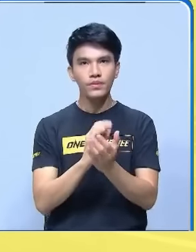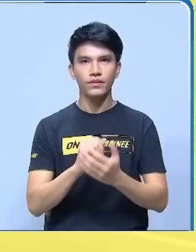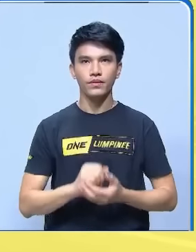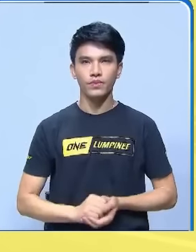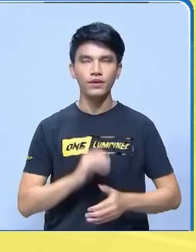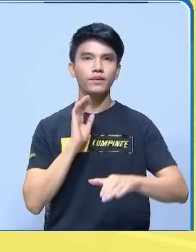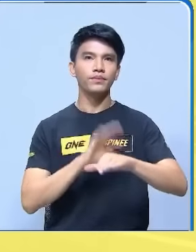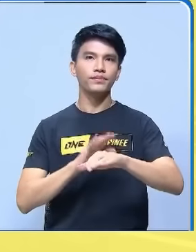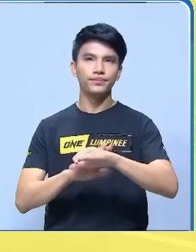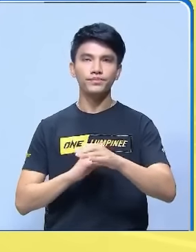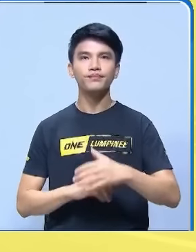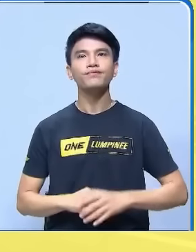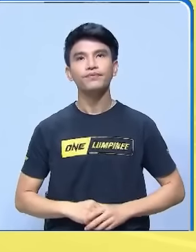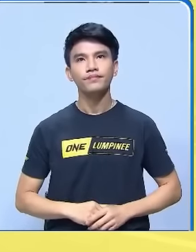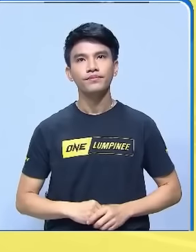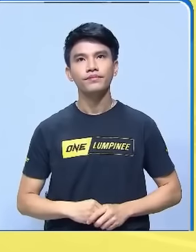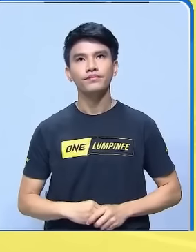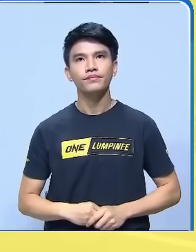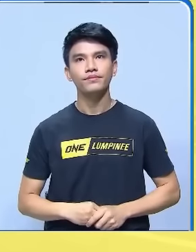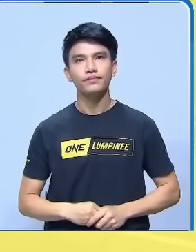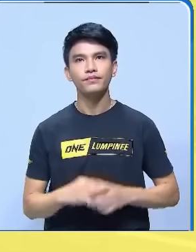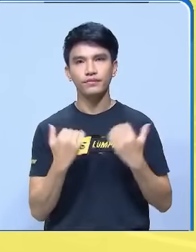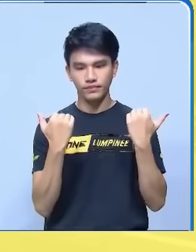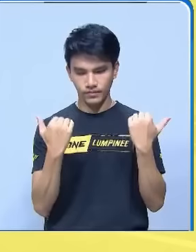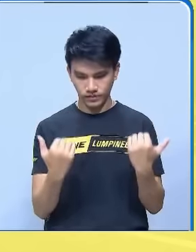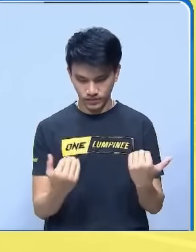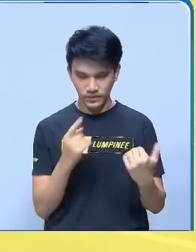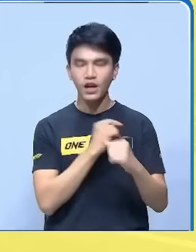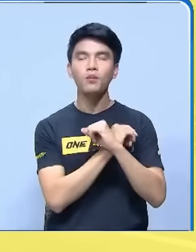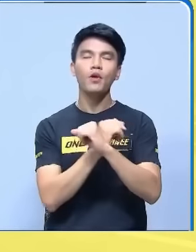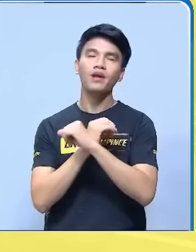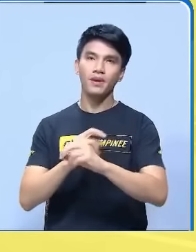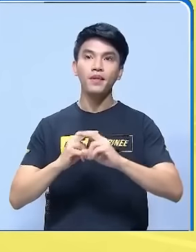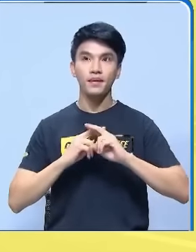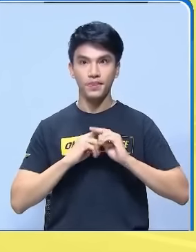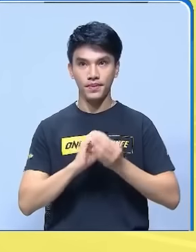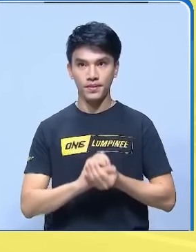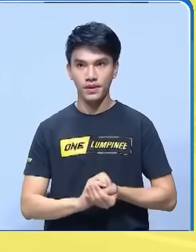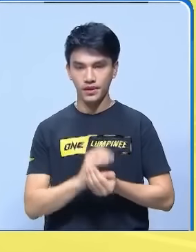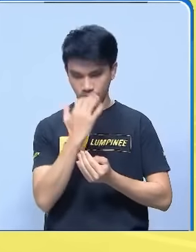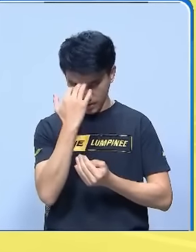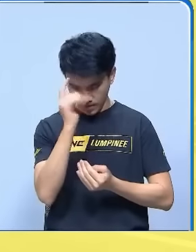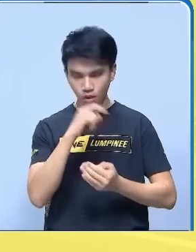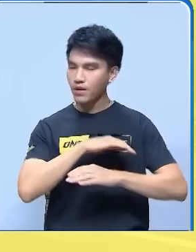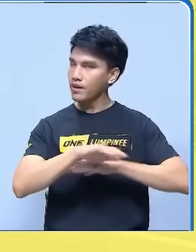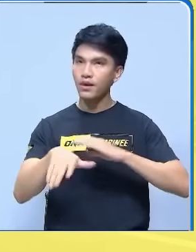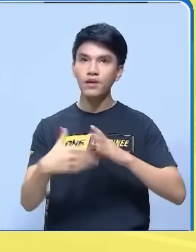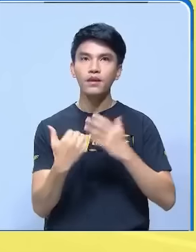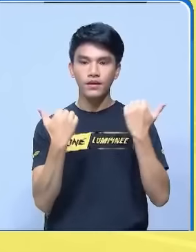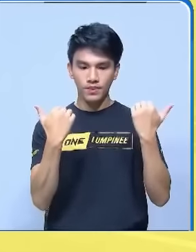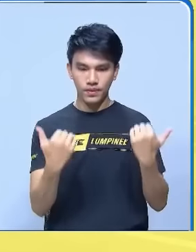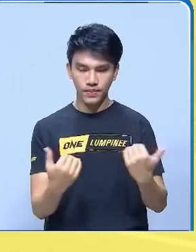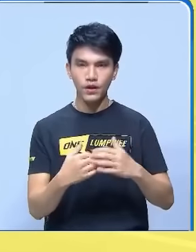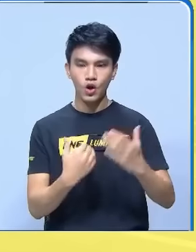ออกหมายเรียกกันต่อไปนะคะ เราอยู่ในยุคที่ต้องมีภูมิคุ้มกันสูงจริงๆนะคุณผู้ชมเพราะว่าทุกๆอย่างรอบตัวเราเนี่ย